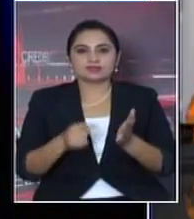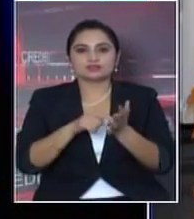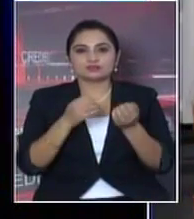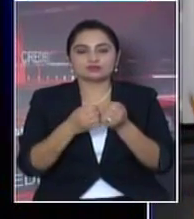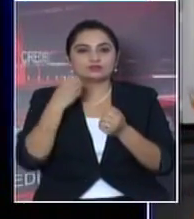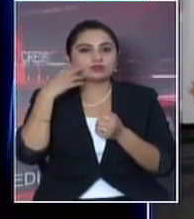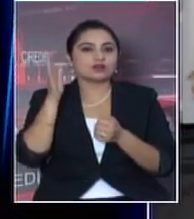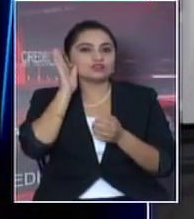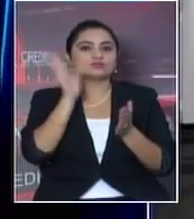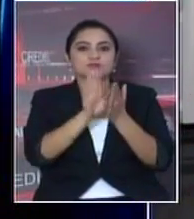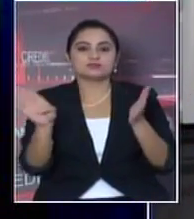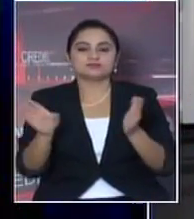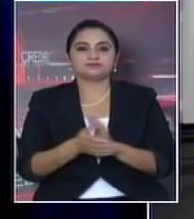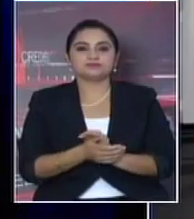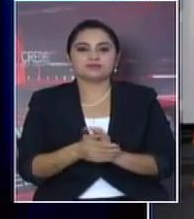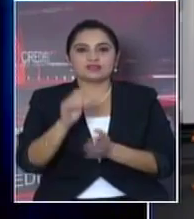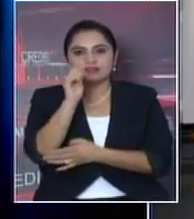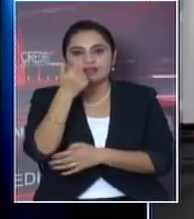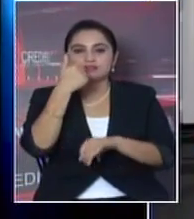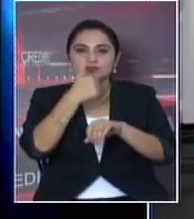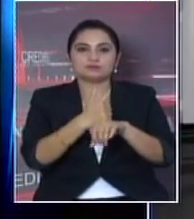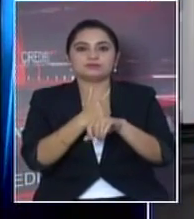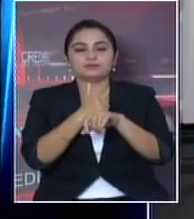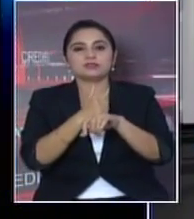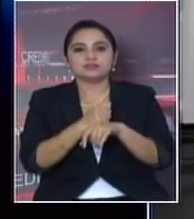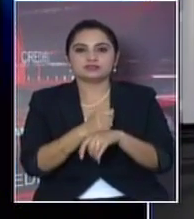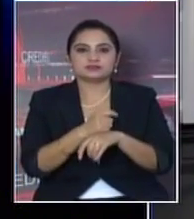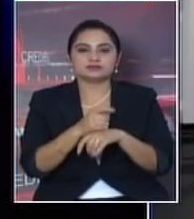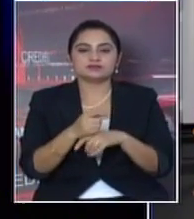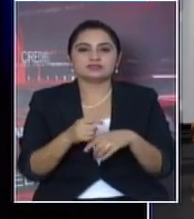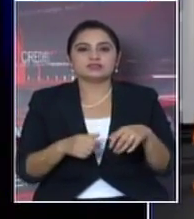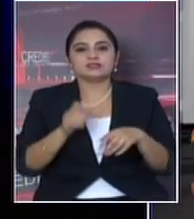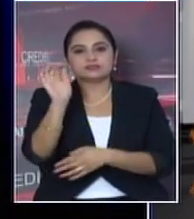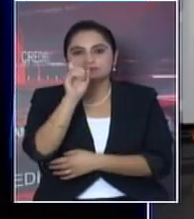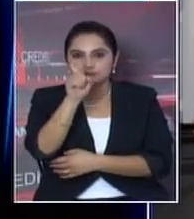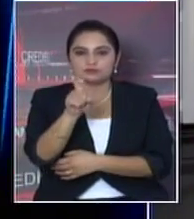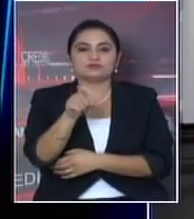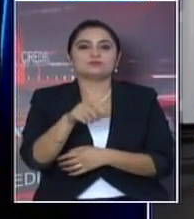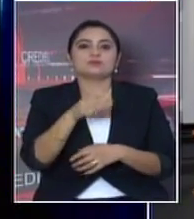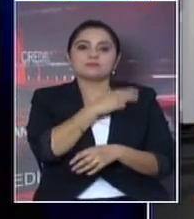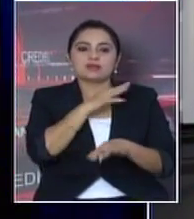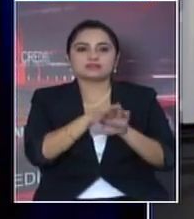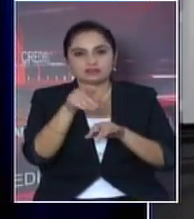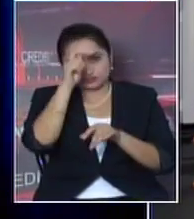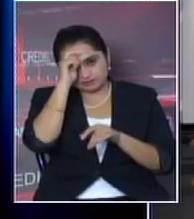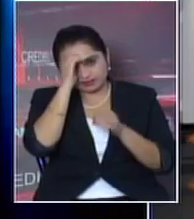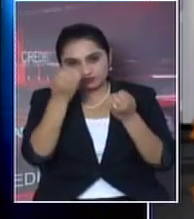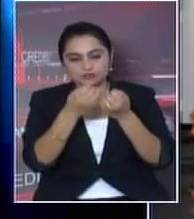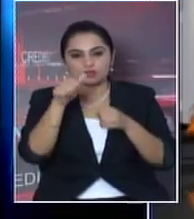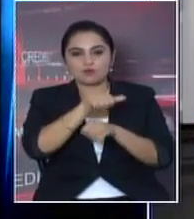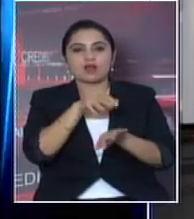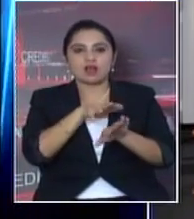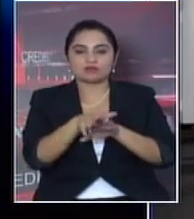शुरू गरौं हट न्यूजबाट। राष्ट्रपति विद्यादेवी भण्डारीले ज्येष्ठ नागरिकलाई मर्यादित एवं सम्मानित गर्दै